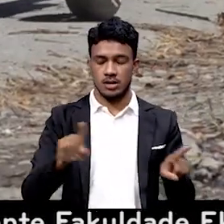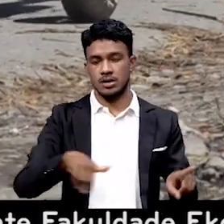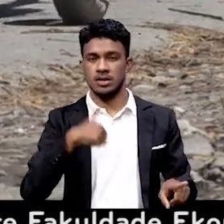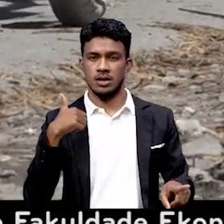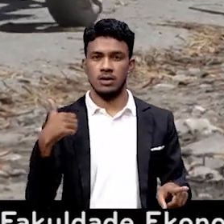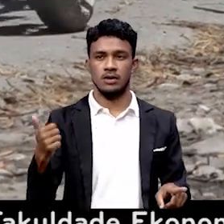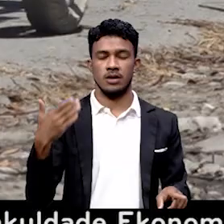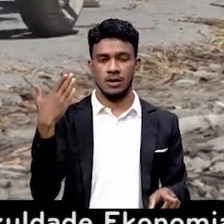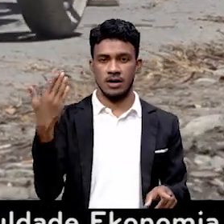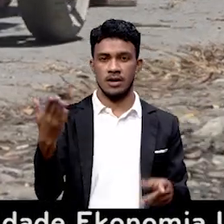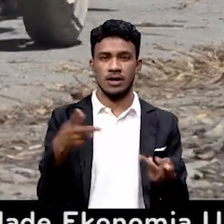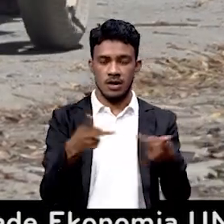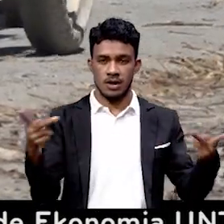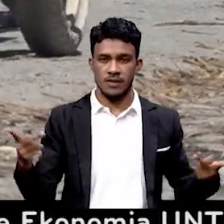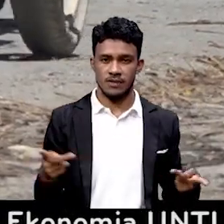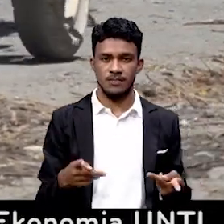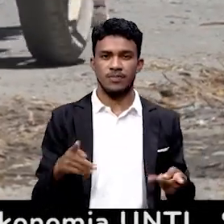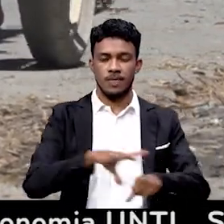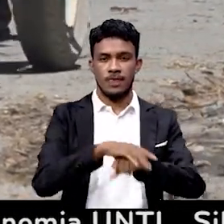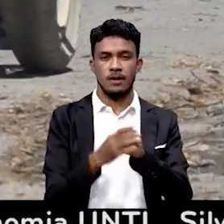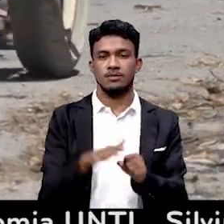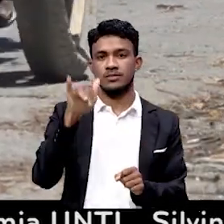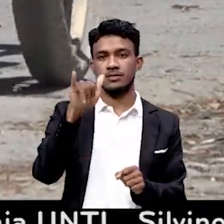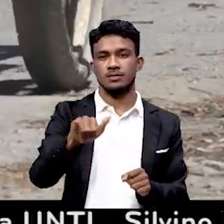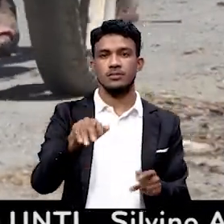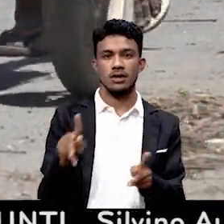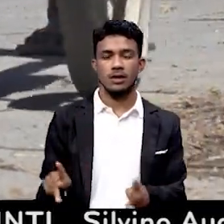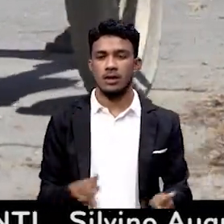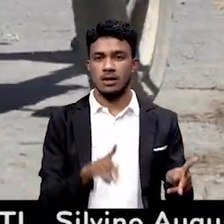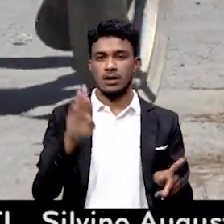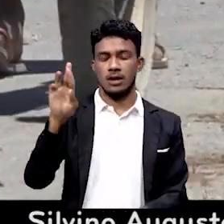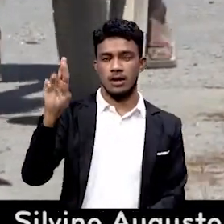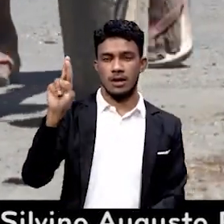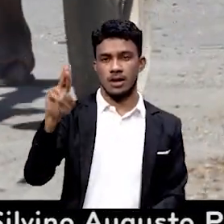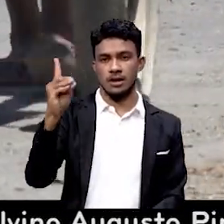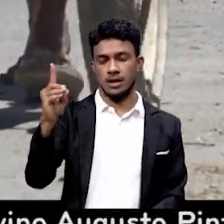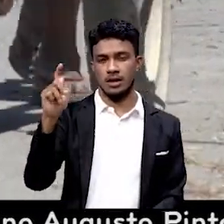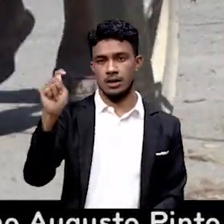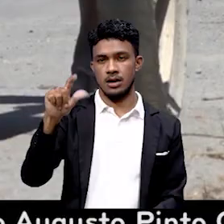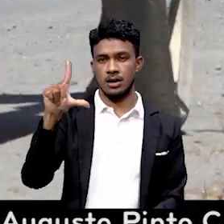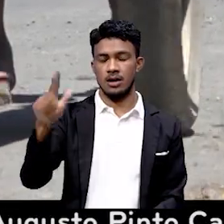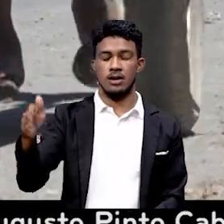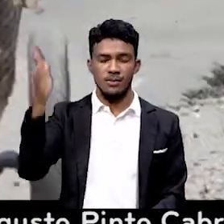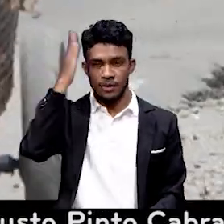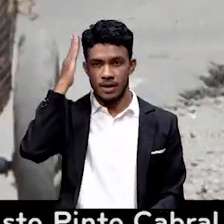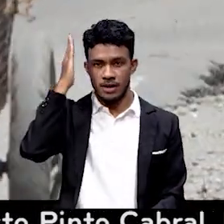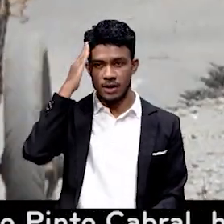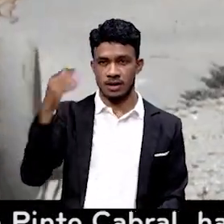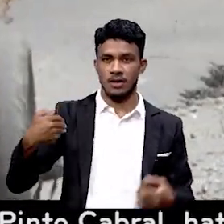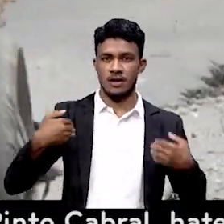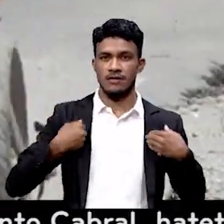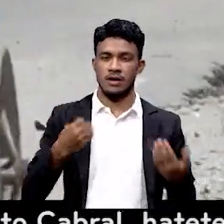rai pedaso kuan ida behanaran an Republika Demokratika Timor Leste ne bemos konyesiru tamba iha riku